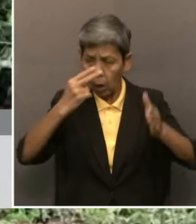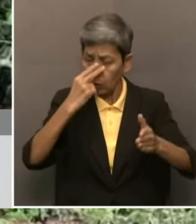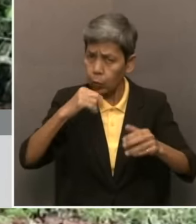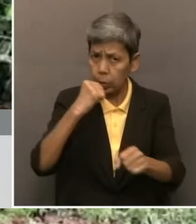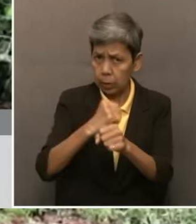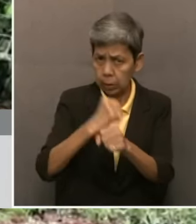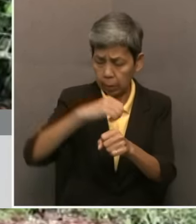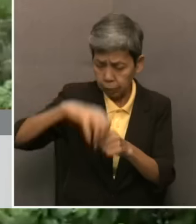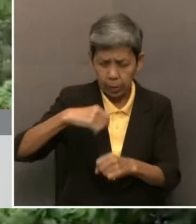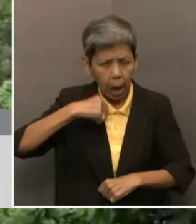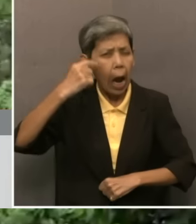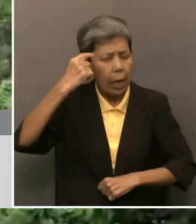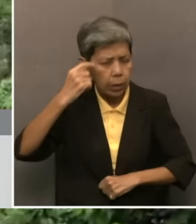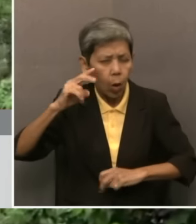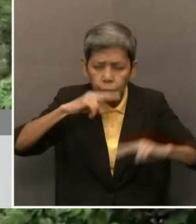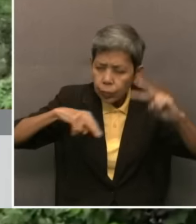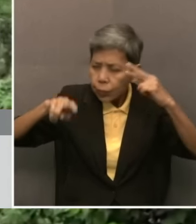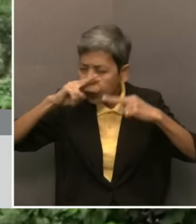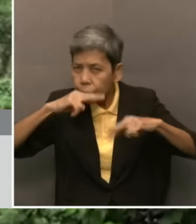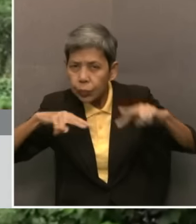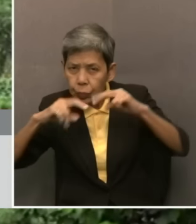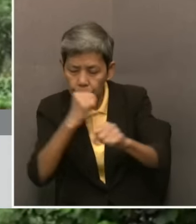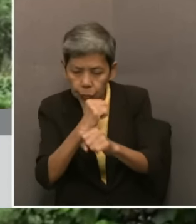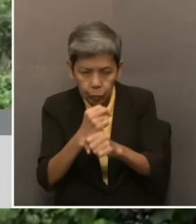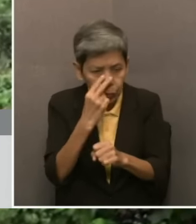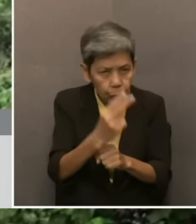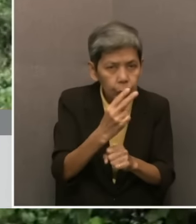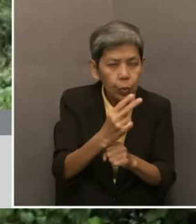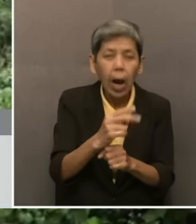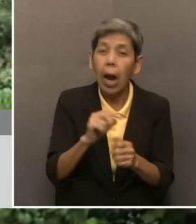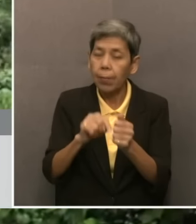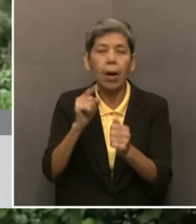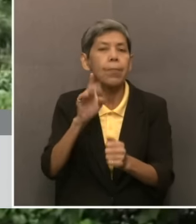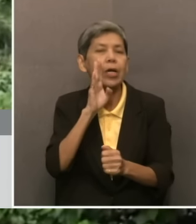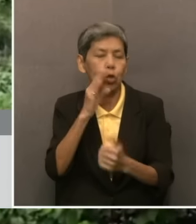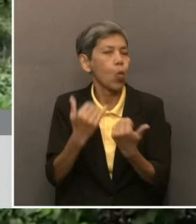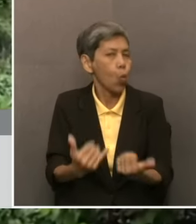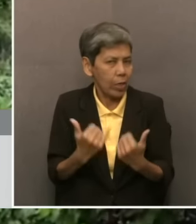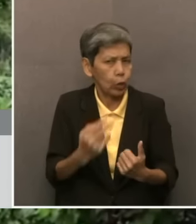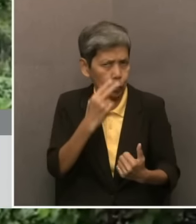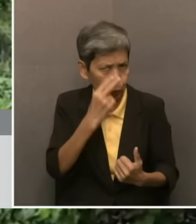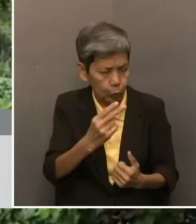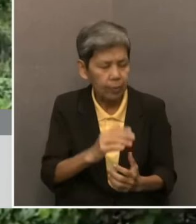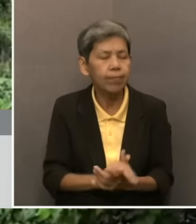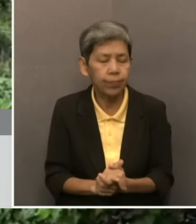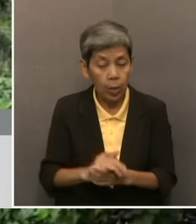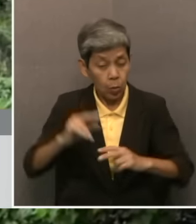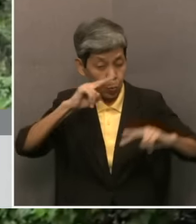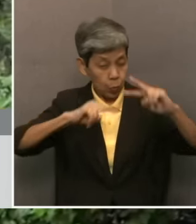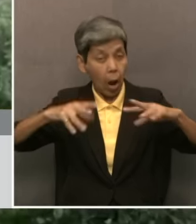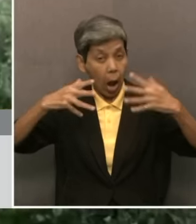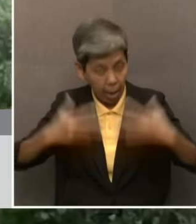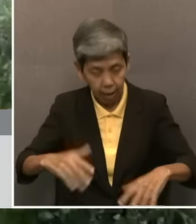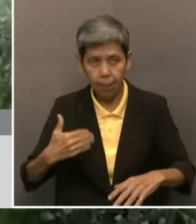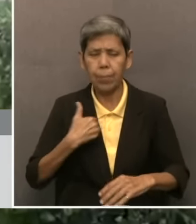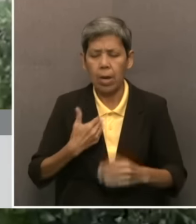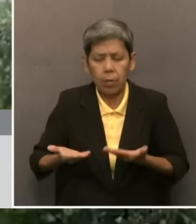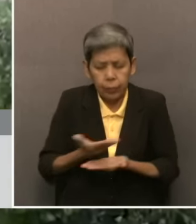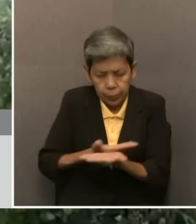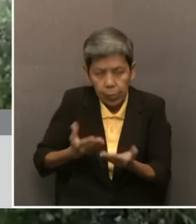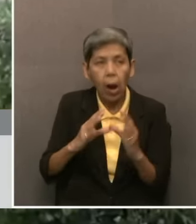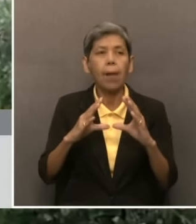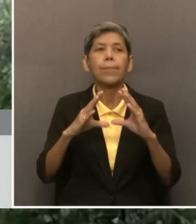านคาดว่าเจ้าหน้าที่ที่เกี่ยวข้องจะเดินทางมาถึงอำเภอเบตงในวันนี้โดยหลังจากตรวจสอบก็จะมีการประชุมร่วมกัน